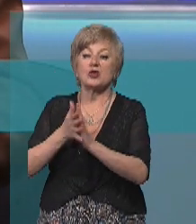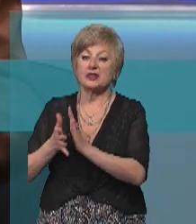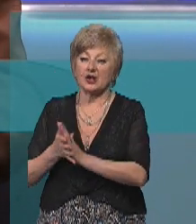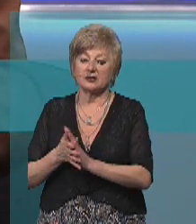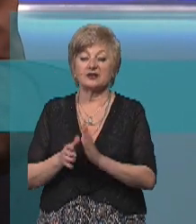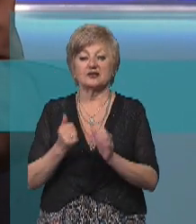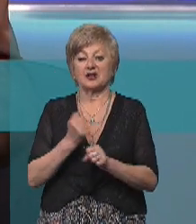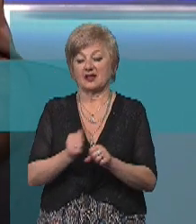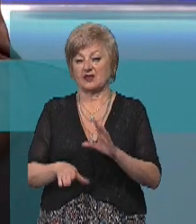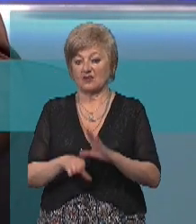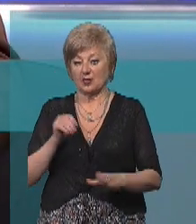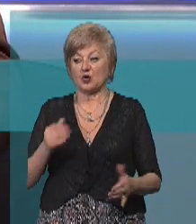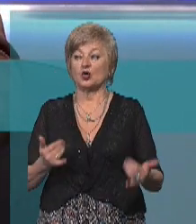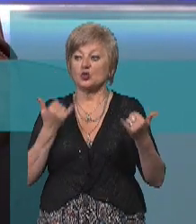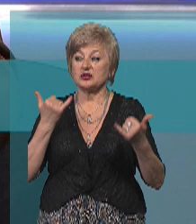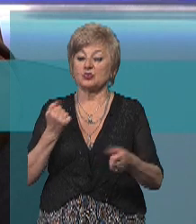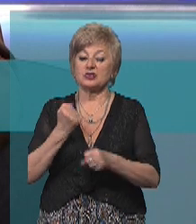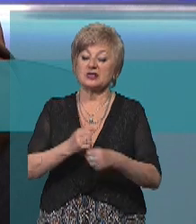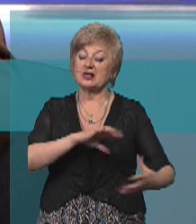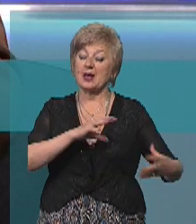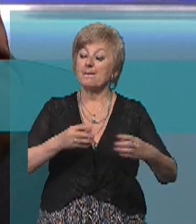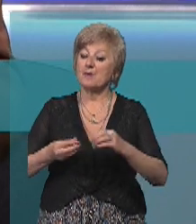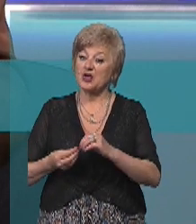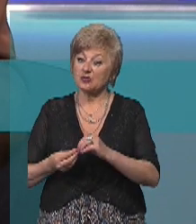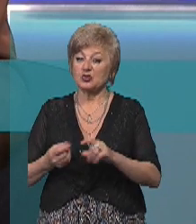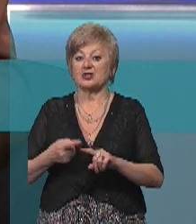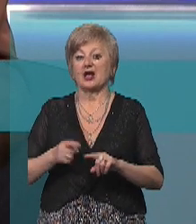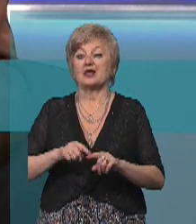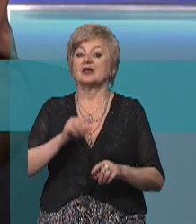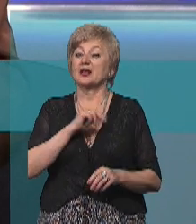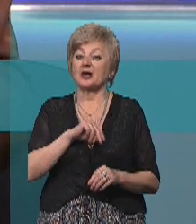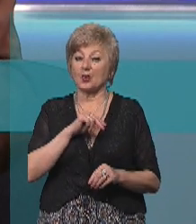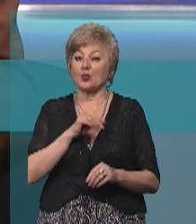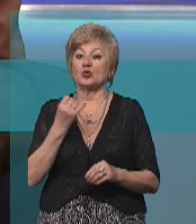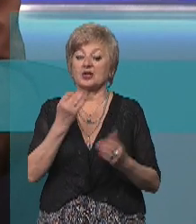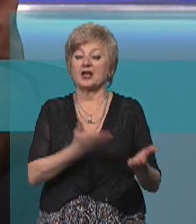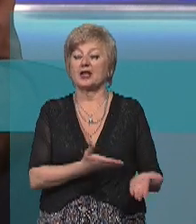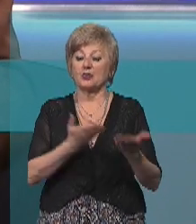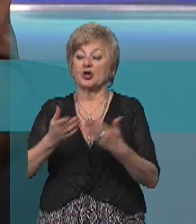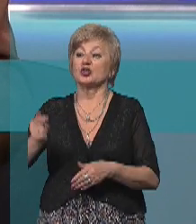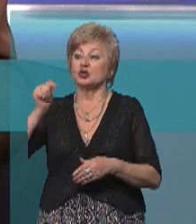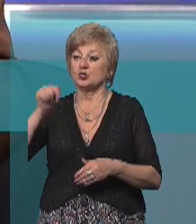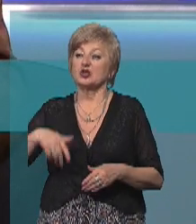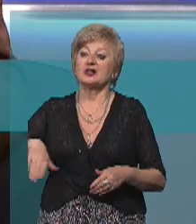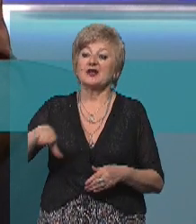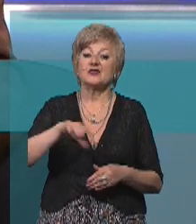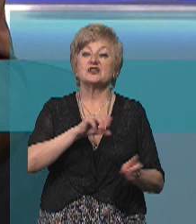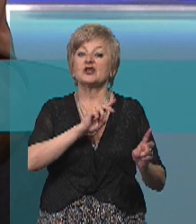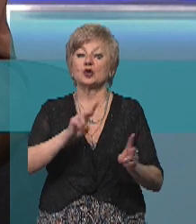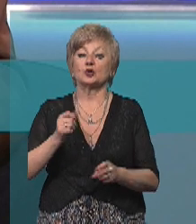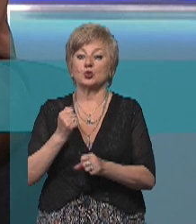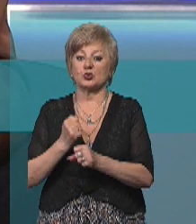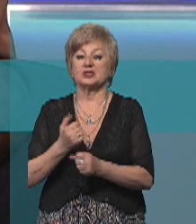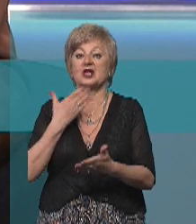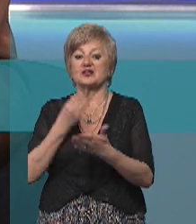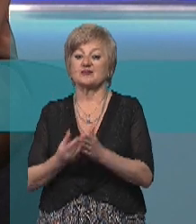відповідальний вибір. Сьогодні ми підбиваємо підсумки цієї роботи і запросили до студії всіх тих, хто зробив